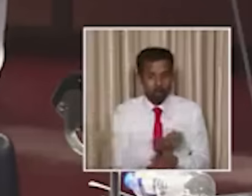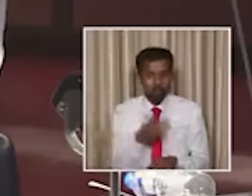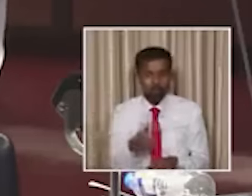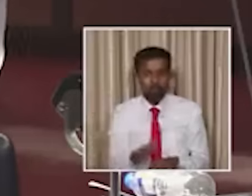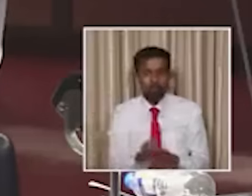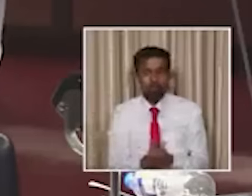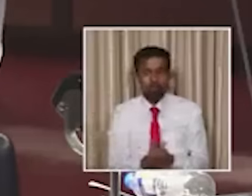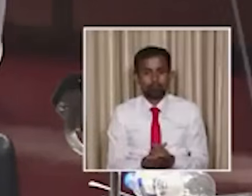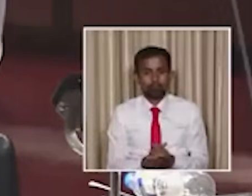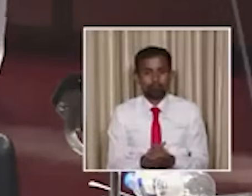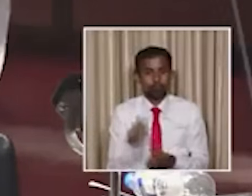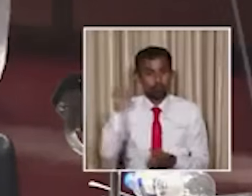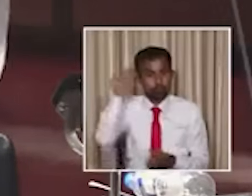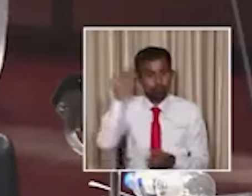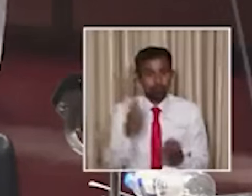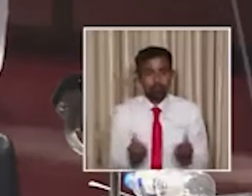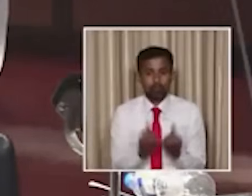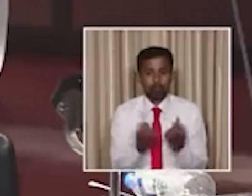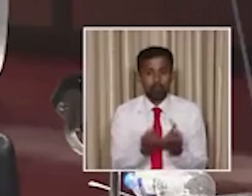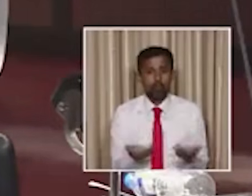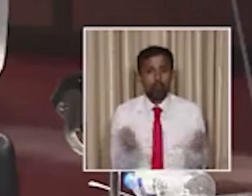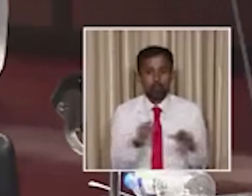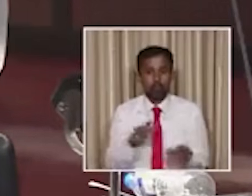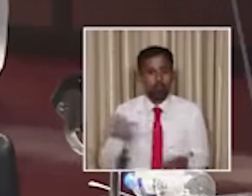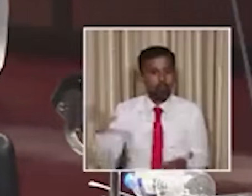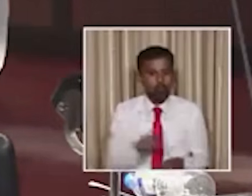இன்றைக்கும் அதனால் வளமடைந்து கொண்டிருக்கின்ற இராணுவம்,